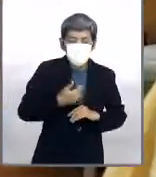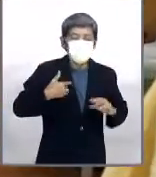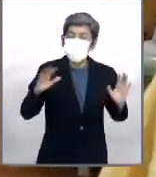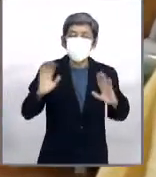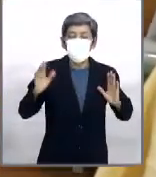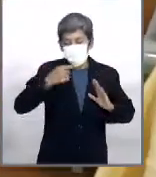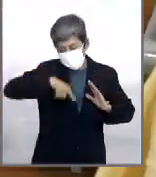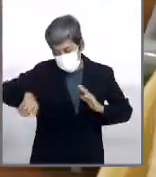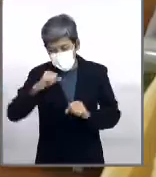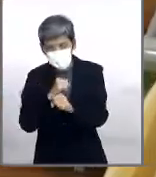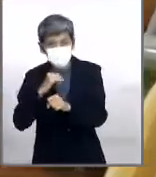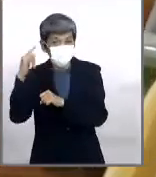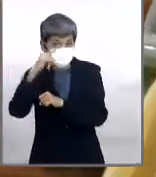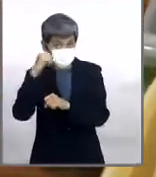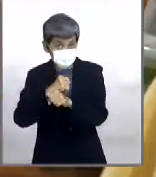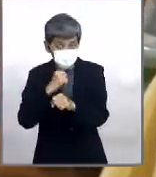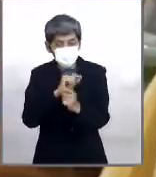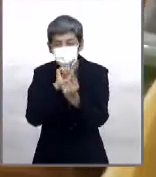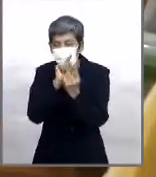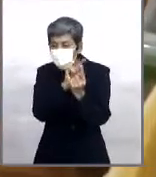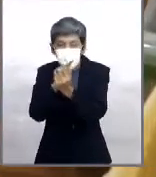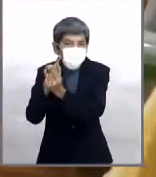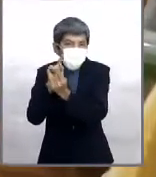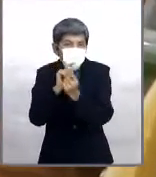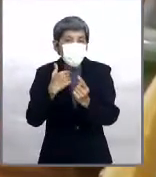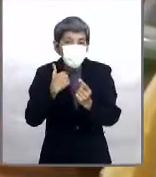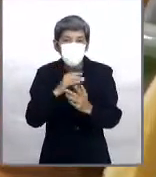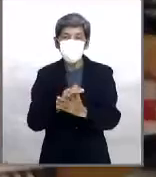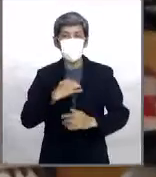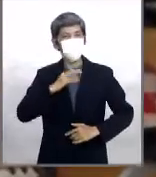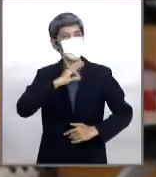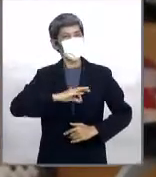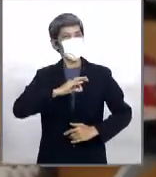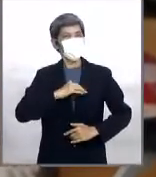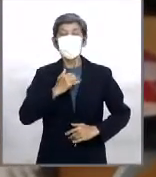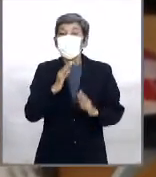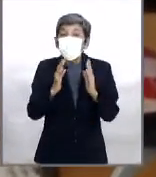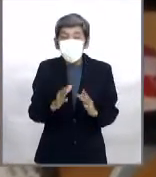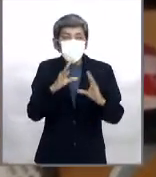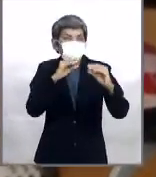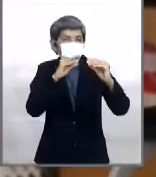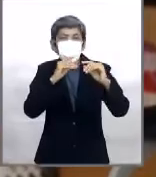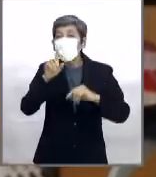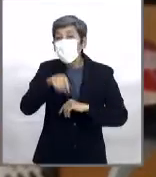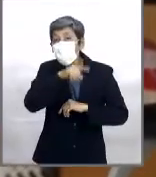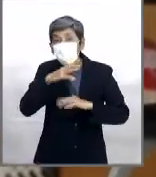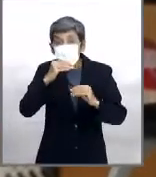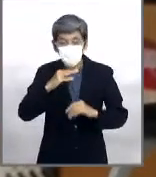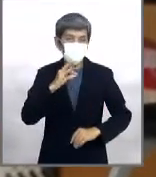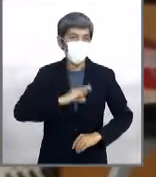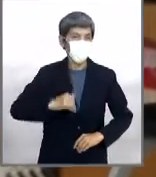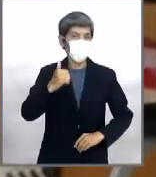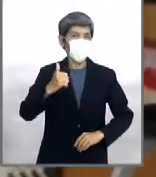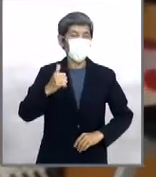ไก่ทอดเนี่ยมาทำงานในสนามบินแล้วก็มีโอกาสได้เจอชาวต่างชาติมากๆเลยเรารู้สึกว่าเวลาที่คนพูดภาษาอังกฤษได้เนี่ย